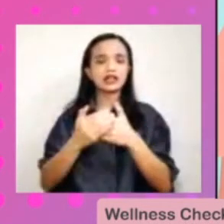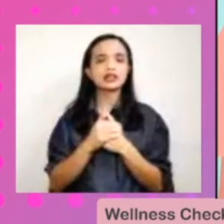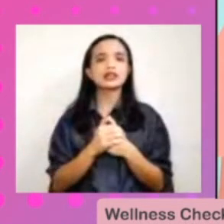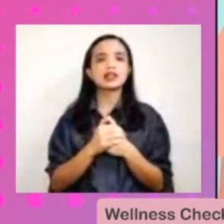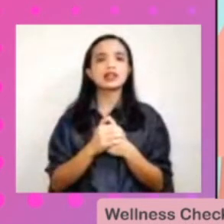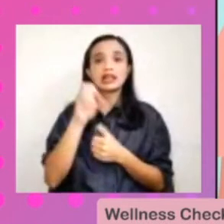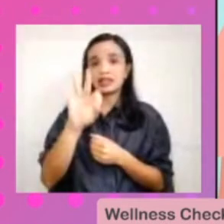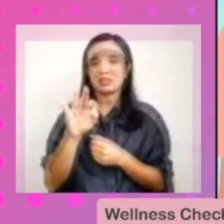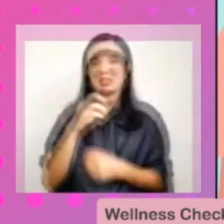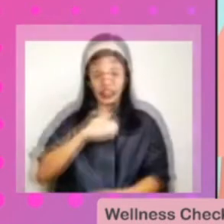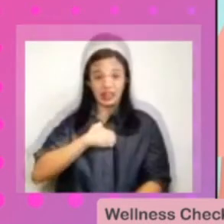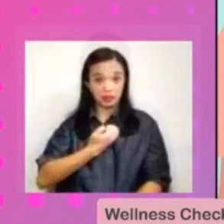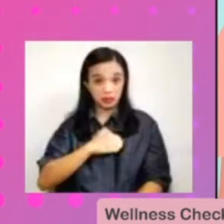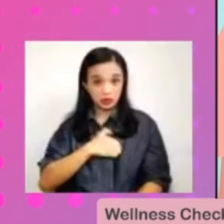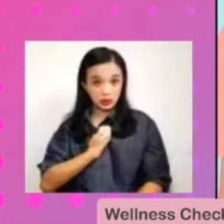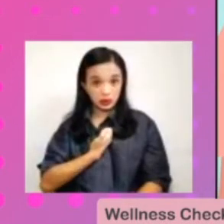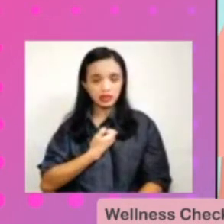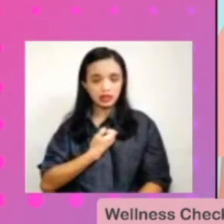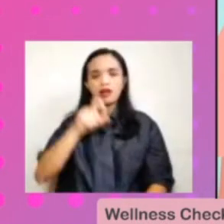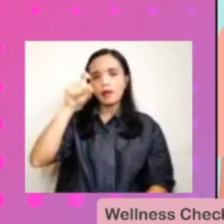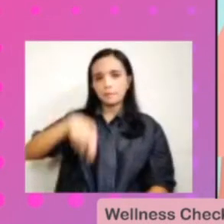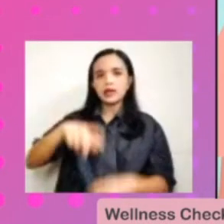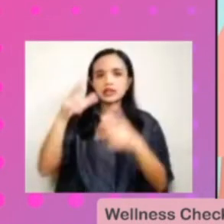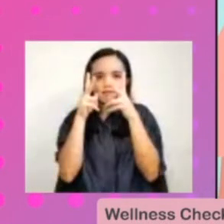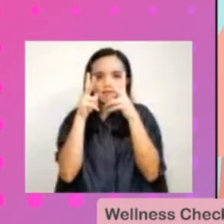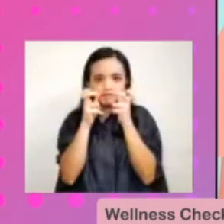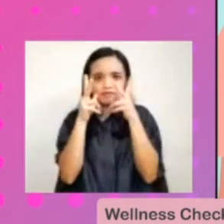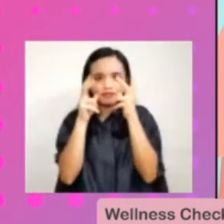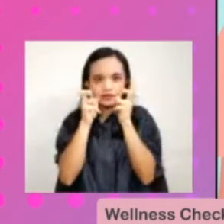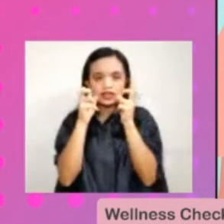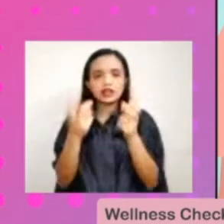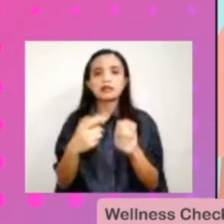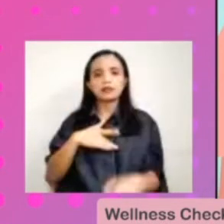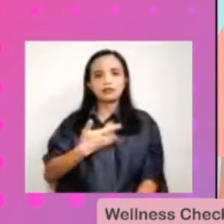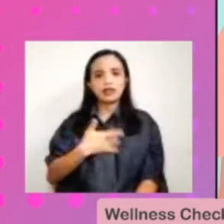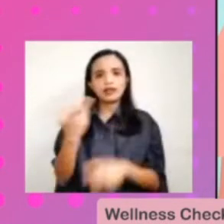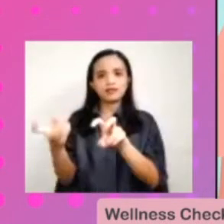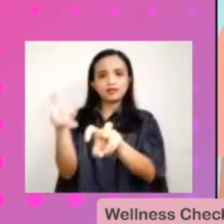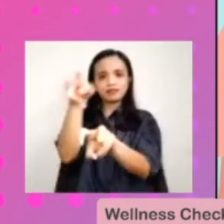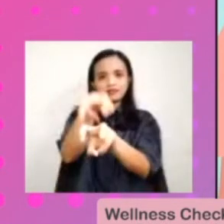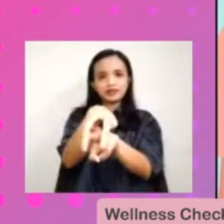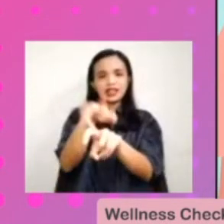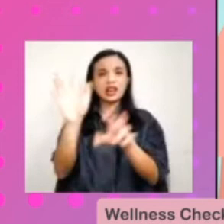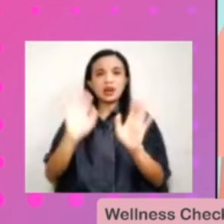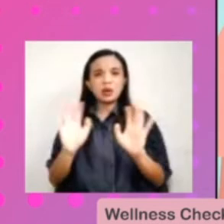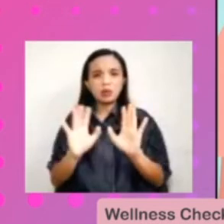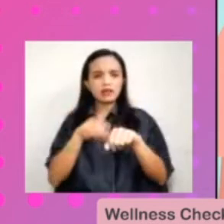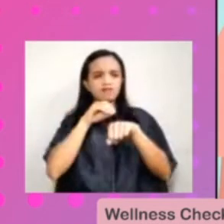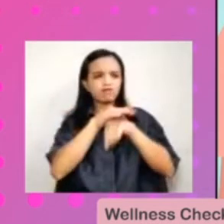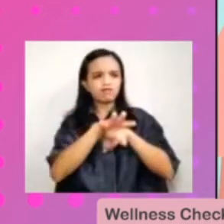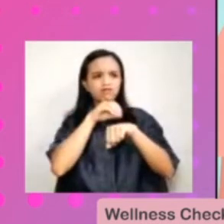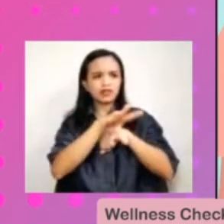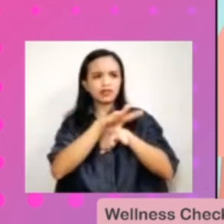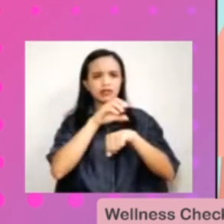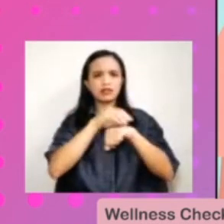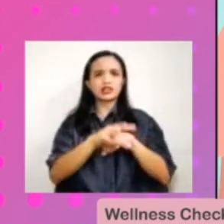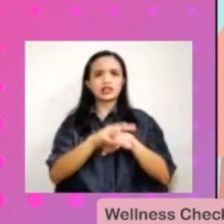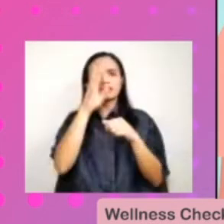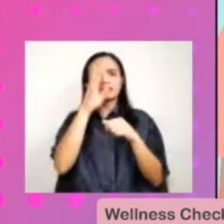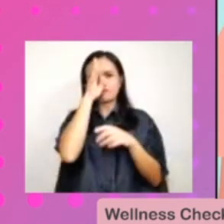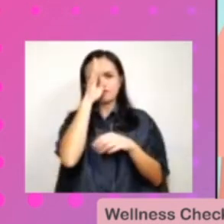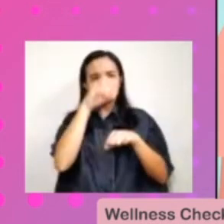dami po talagang nangyayari ngayon, no? Meetings here and there, ang daming tasks. So we really have to balance our